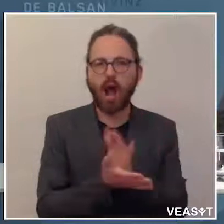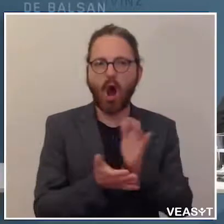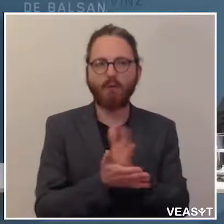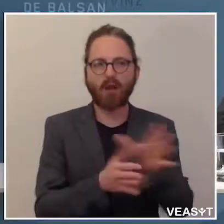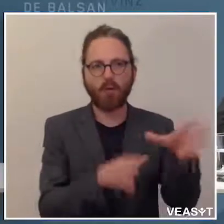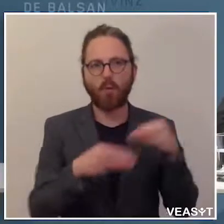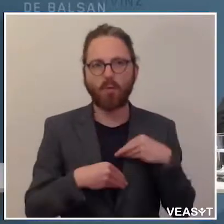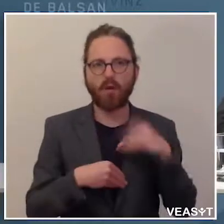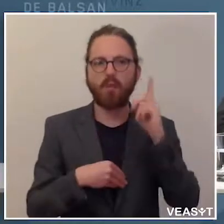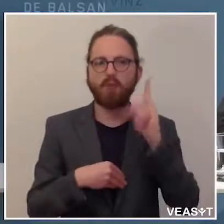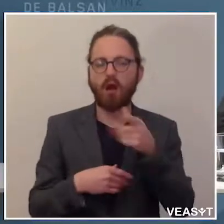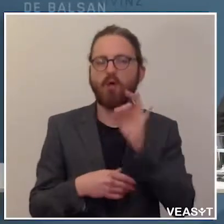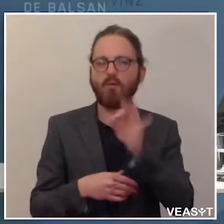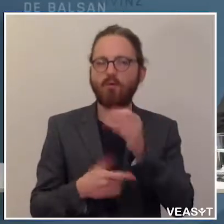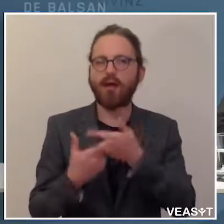stand